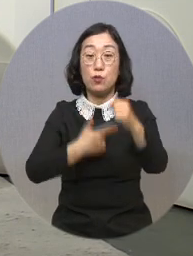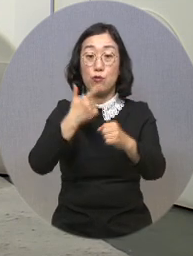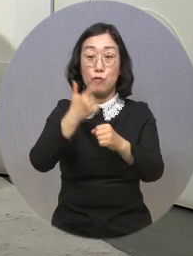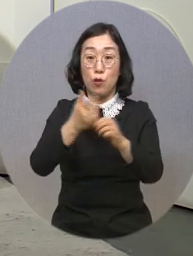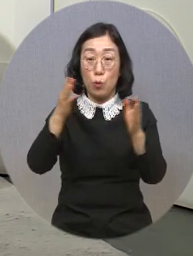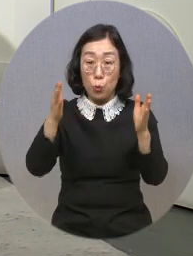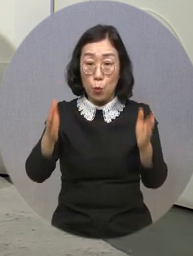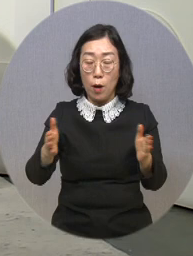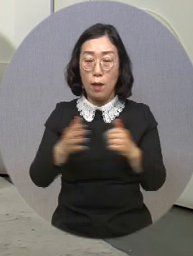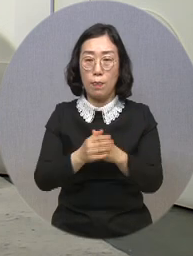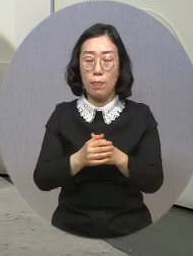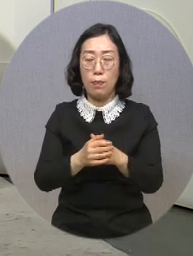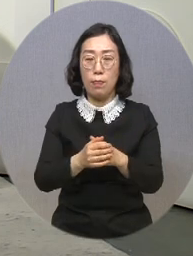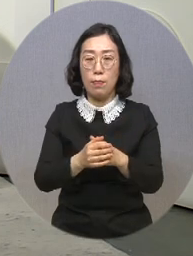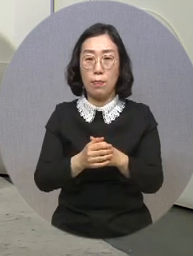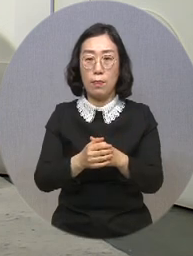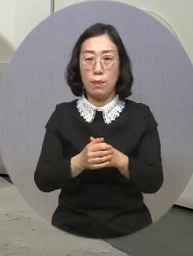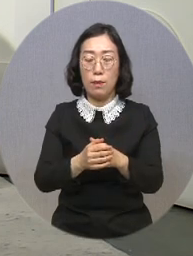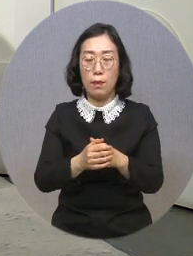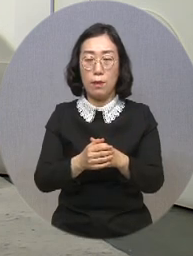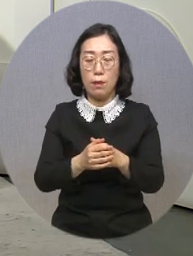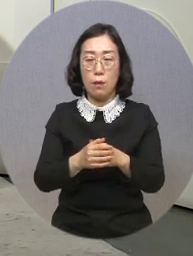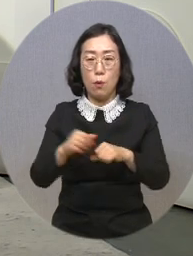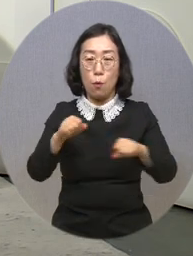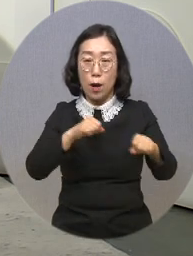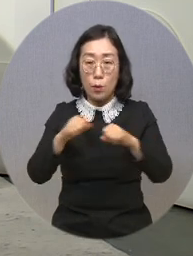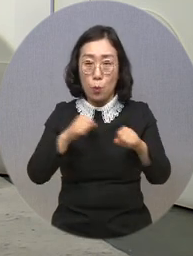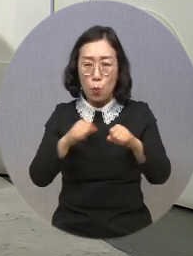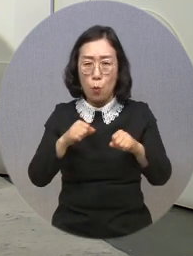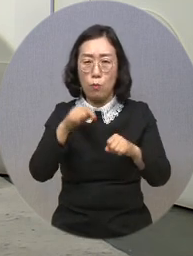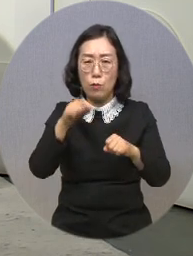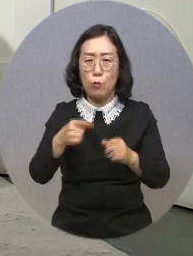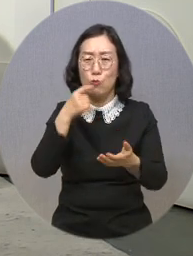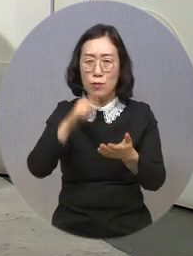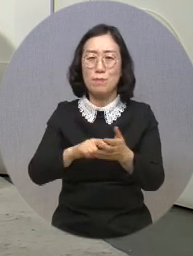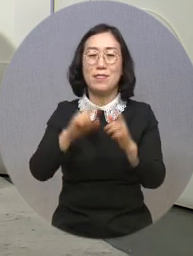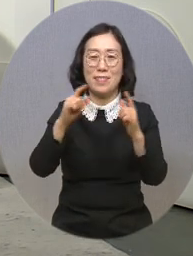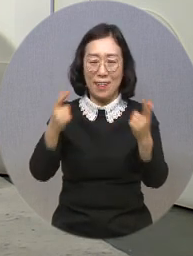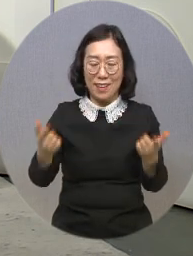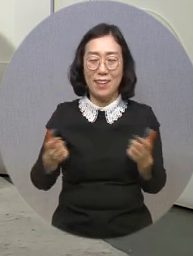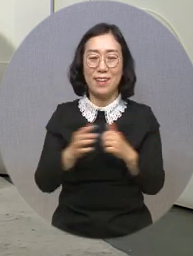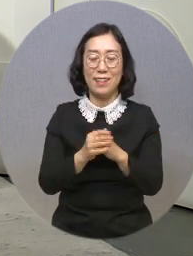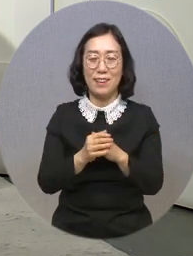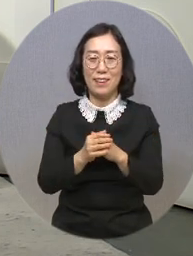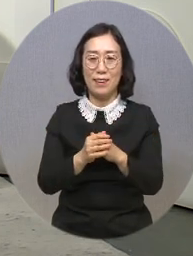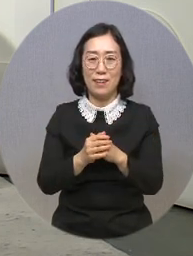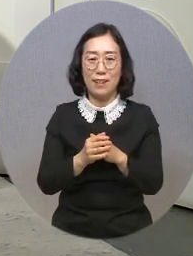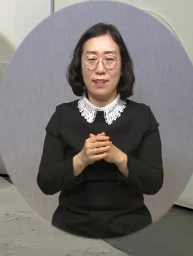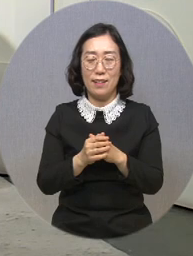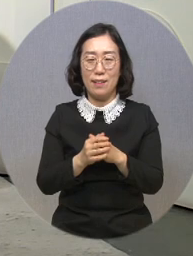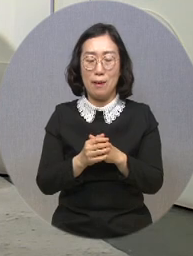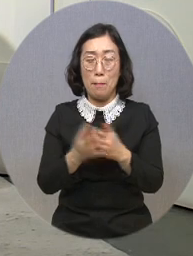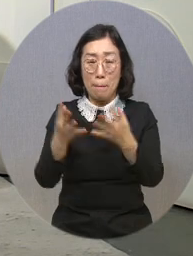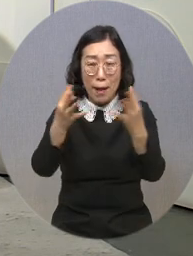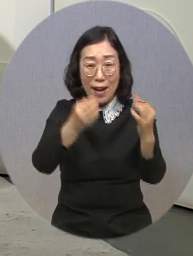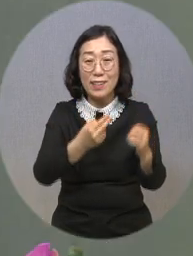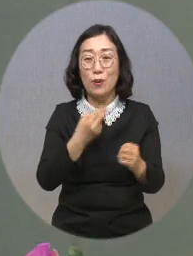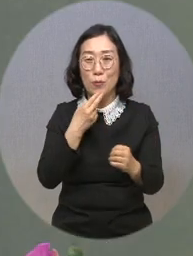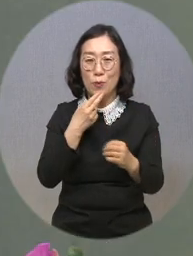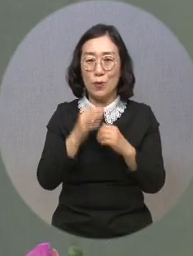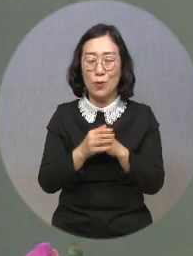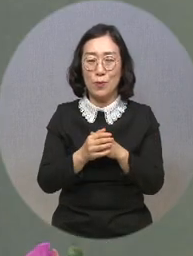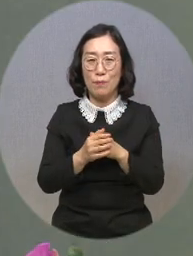16년간이나 국회 내 의정 활동을 한다는 게 그리 쉬운 일이 아닙니다. 그게 몇 분 안 돼요, 사실 알고